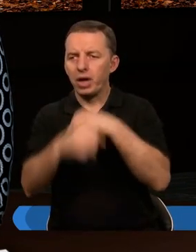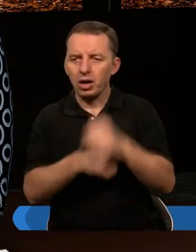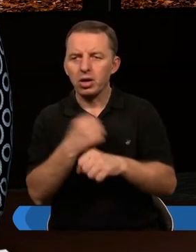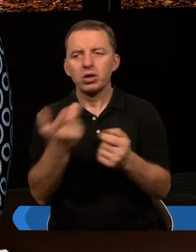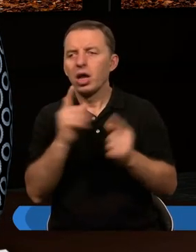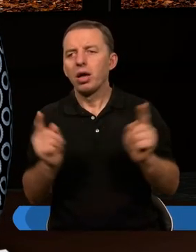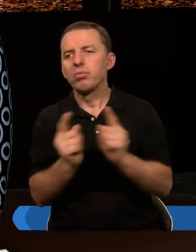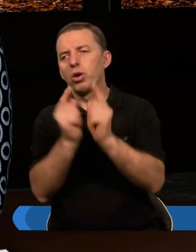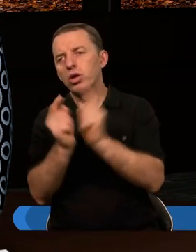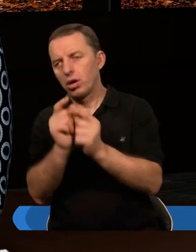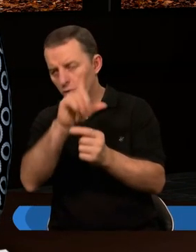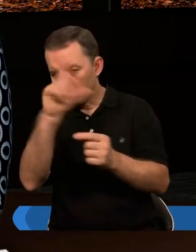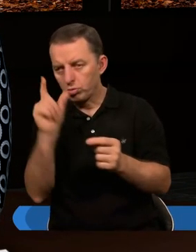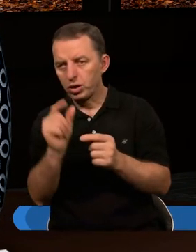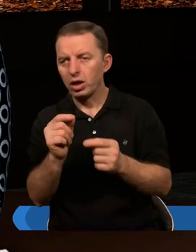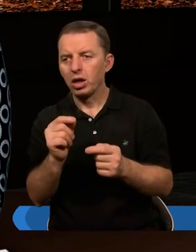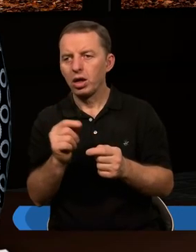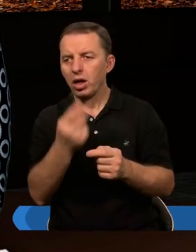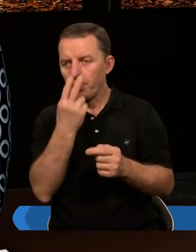albo gdzie się spotykam z ludźmi,